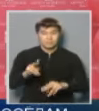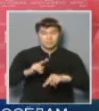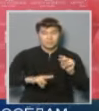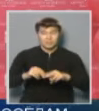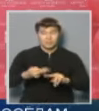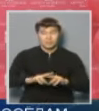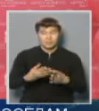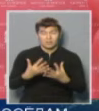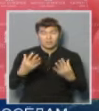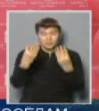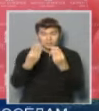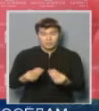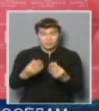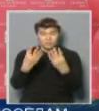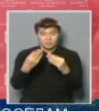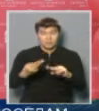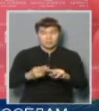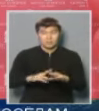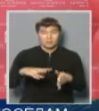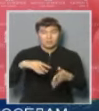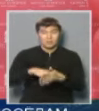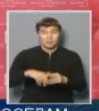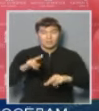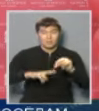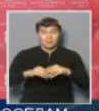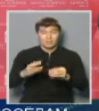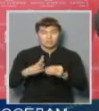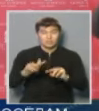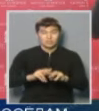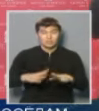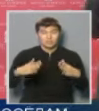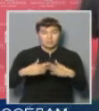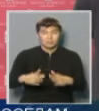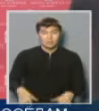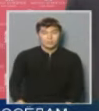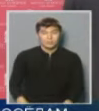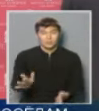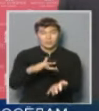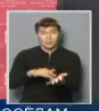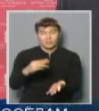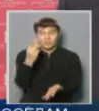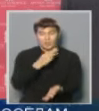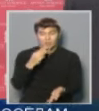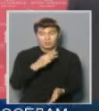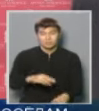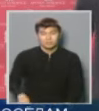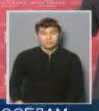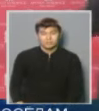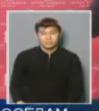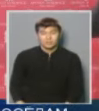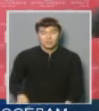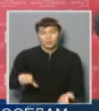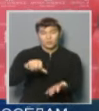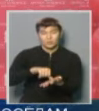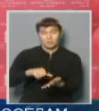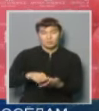строительной недвижимости. На сегодняшний день мы построили около 14 жилых комплексов в городе Актау. Мы активно